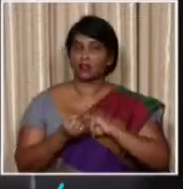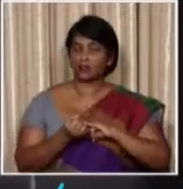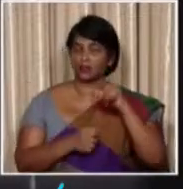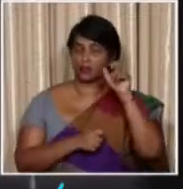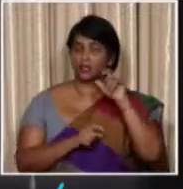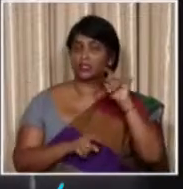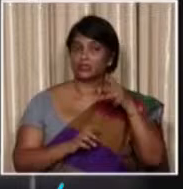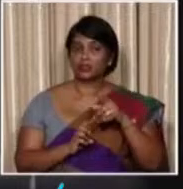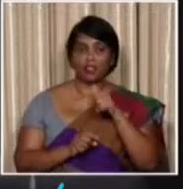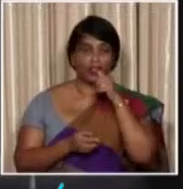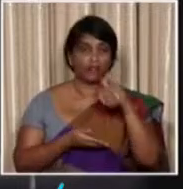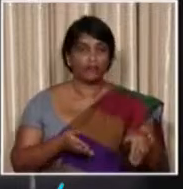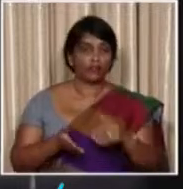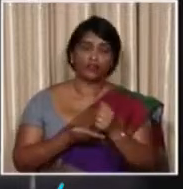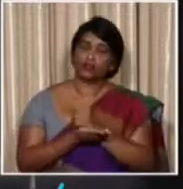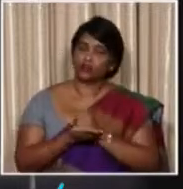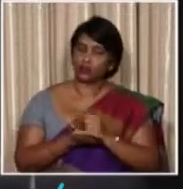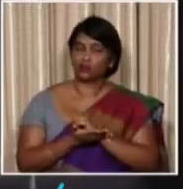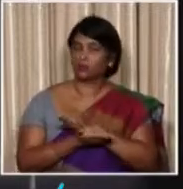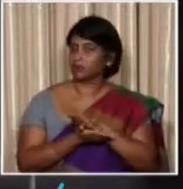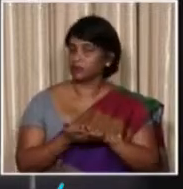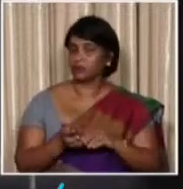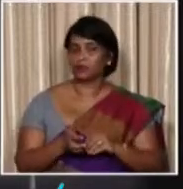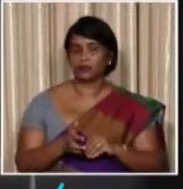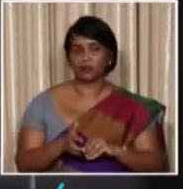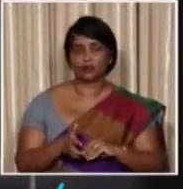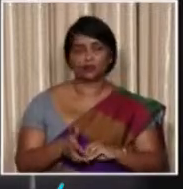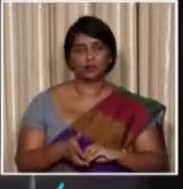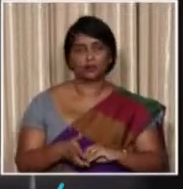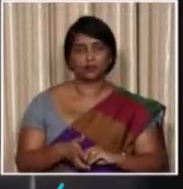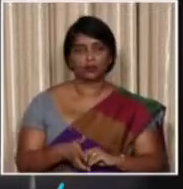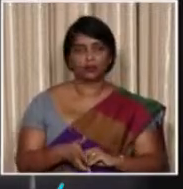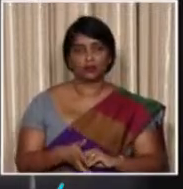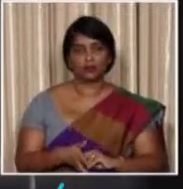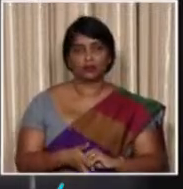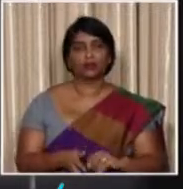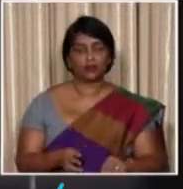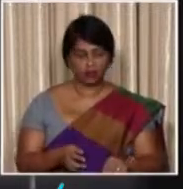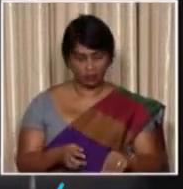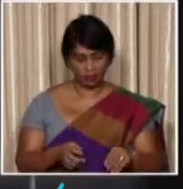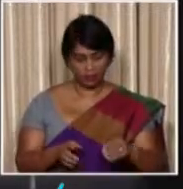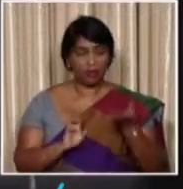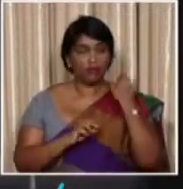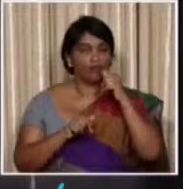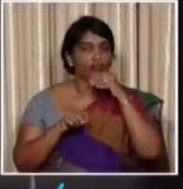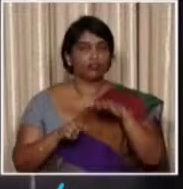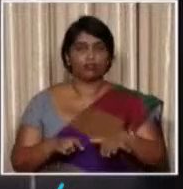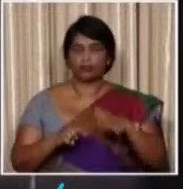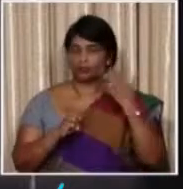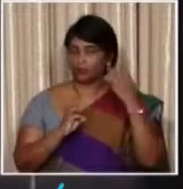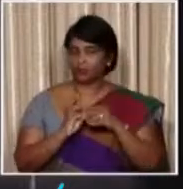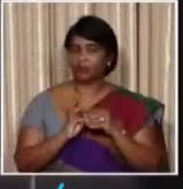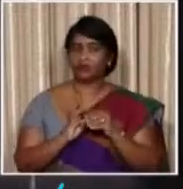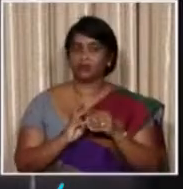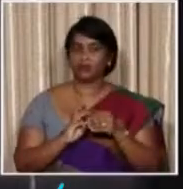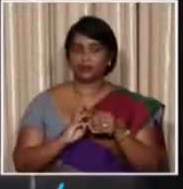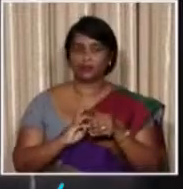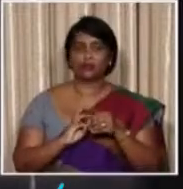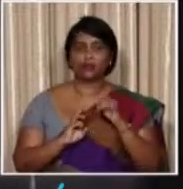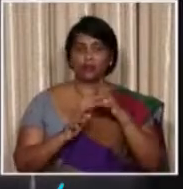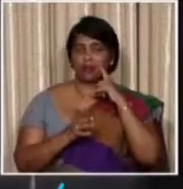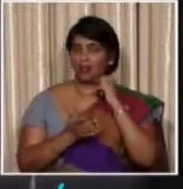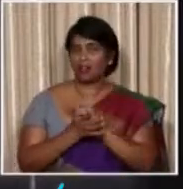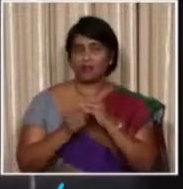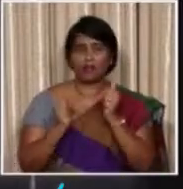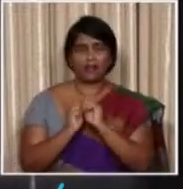100ක් දාලා ඇල මාර්ග සියල්ලම සුද්ධ කරා. ඒ අවදියේ ඒ ප්‍රදේශවල ජල ගැලියුම් තිබ්බේ නැහැ. එතකොට මේවා ඊට අමාරු වැඩ